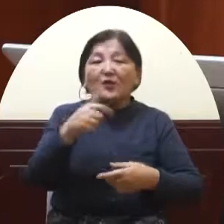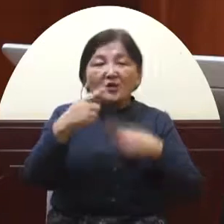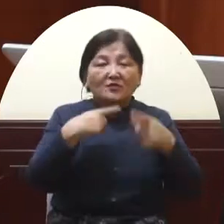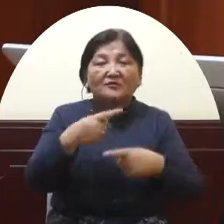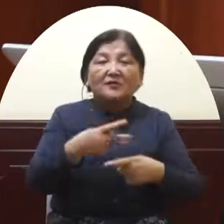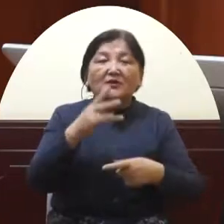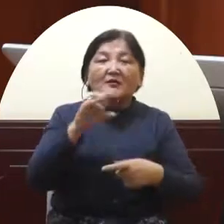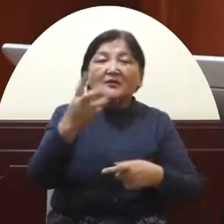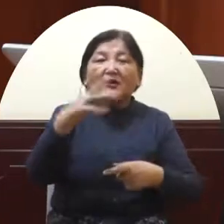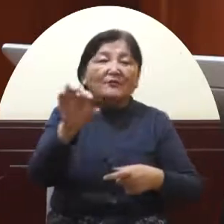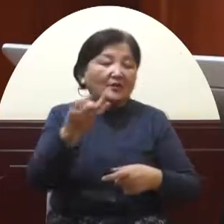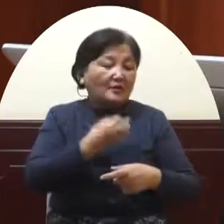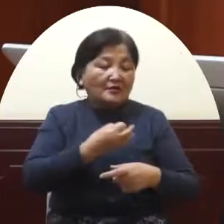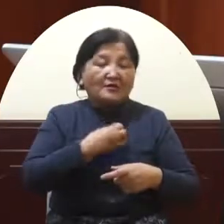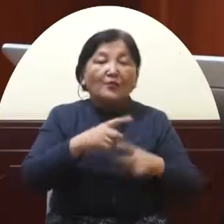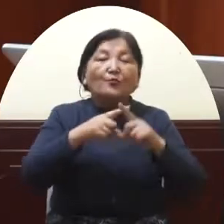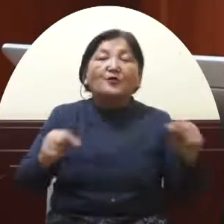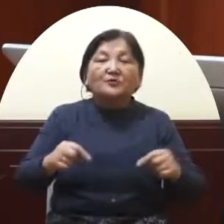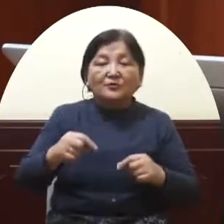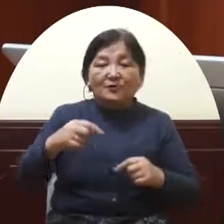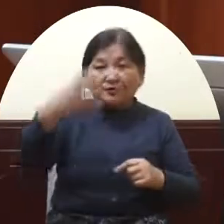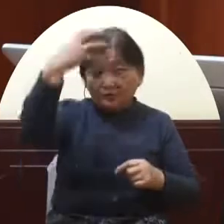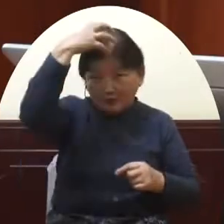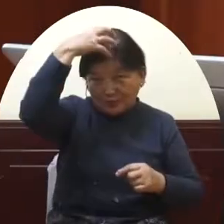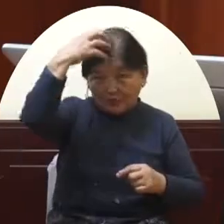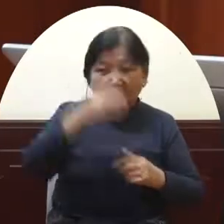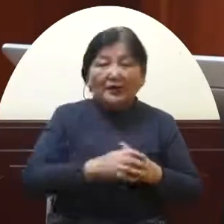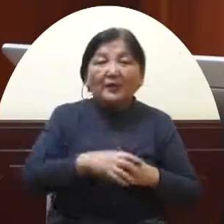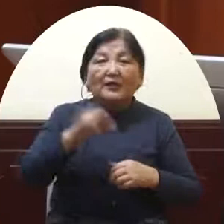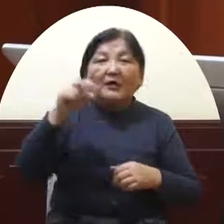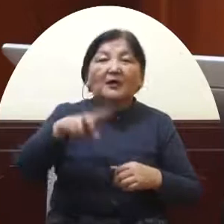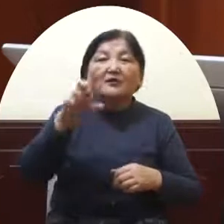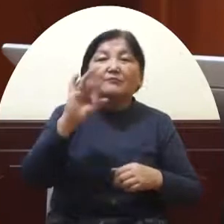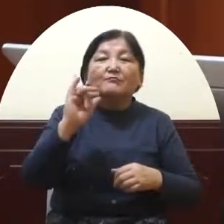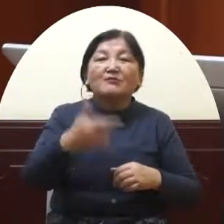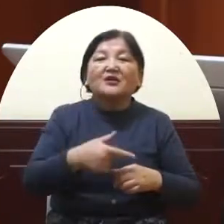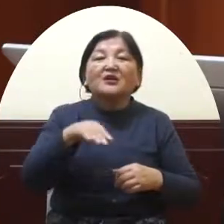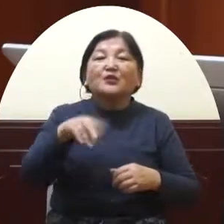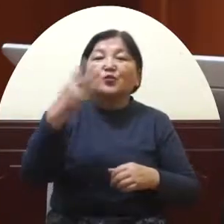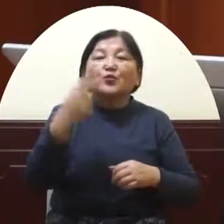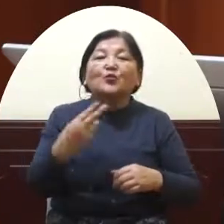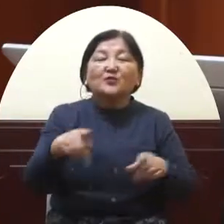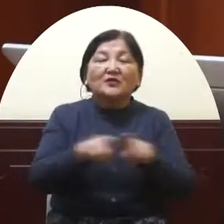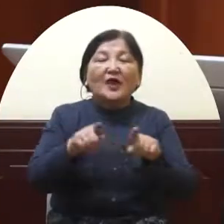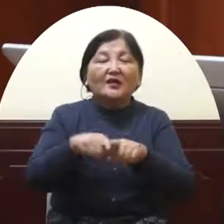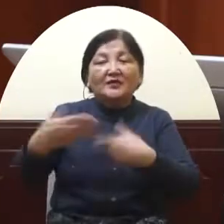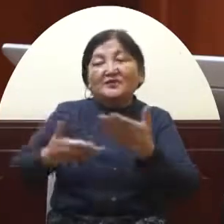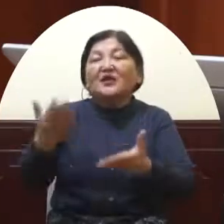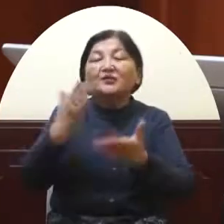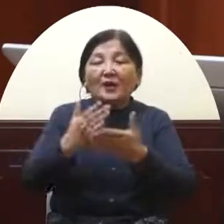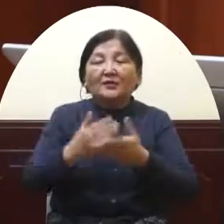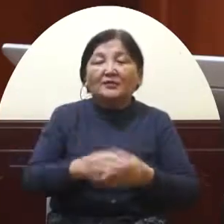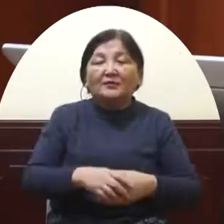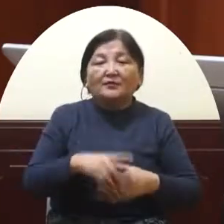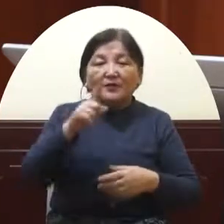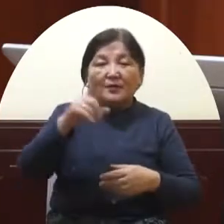болсон нэг шалтгаан намууд төрийн албыг зар одоо түүч шиг зардаг болж. Тэгээ энийг бид нар